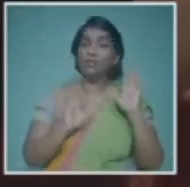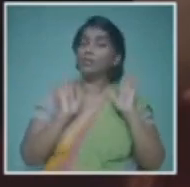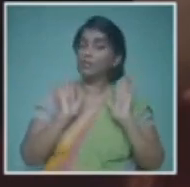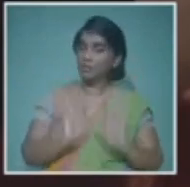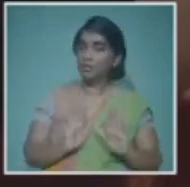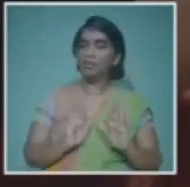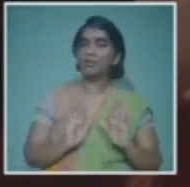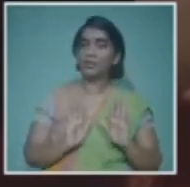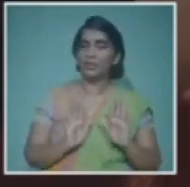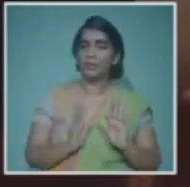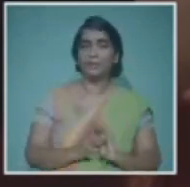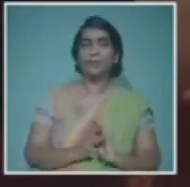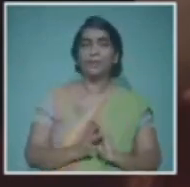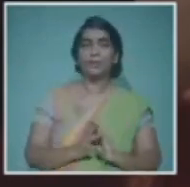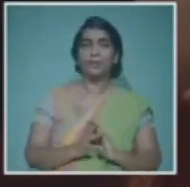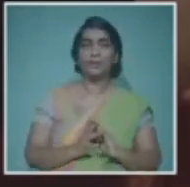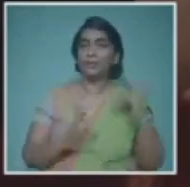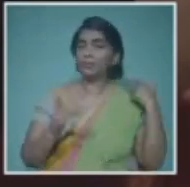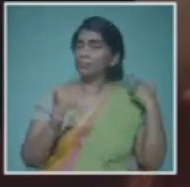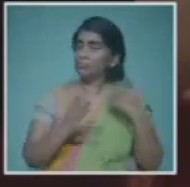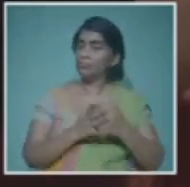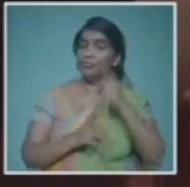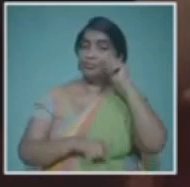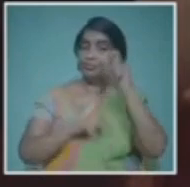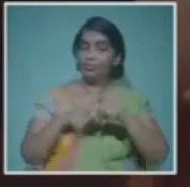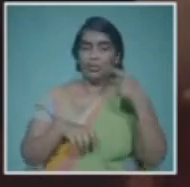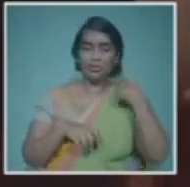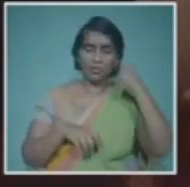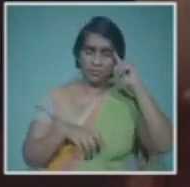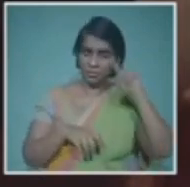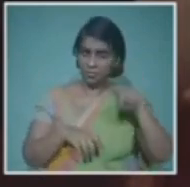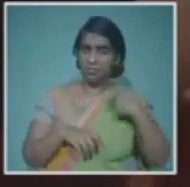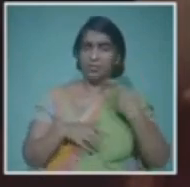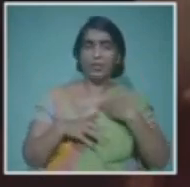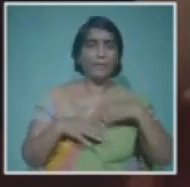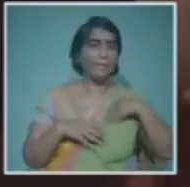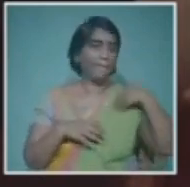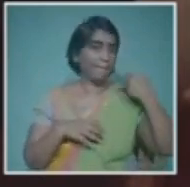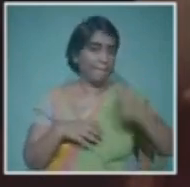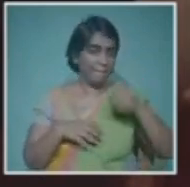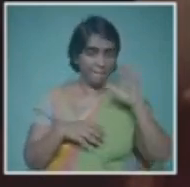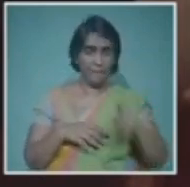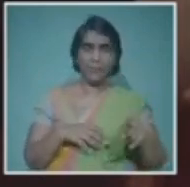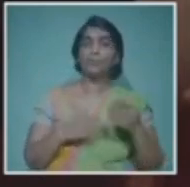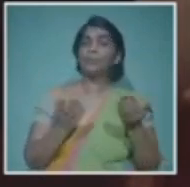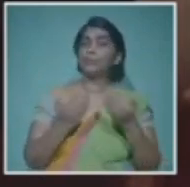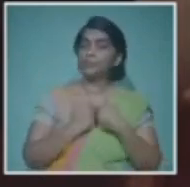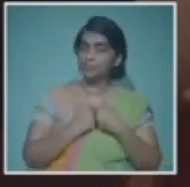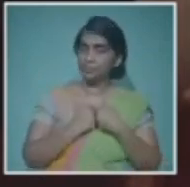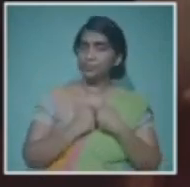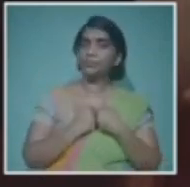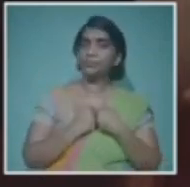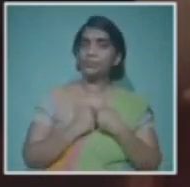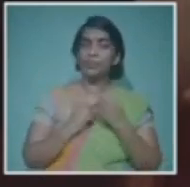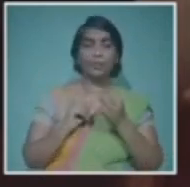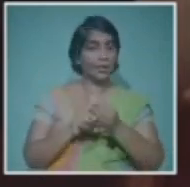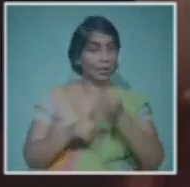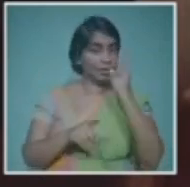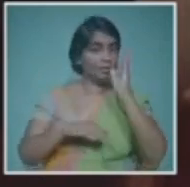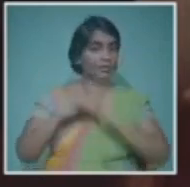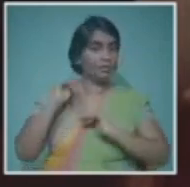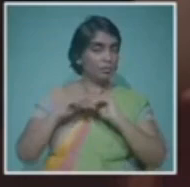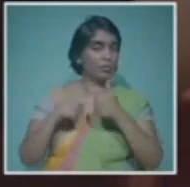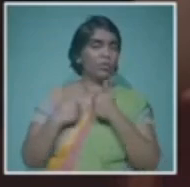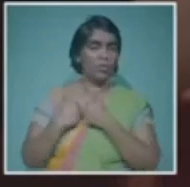නමුත් පරිදිගත පුරවැසියන්ගේ අභිලාෂය පෙරදුරු කරගෙන අපට ජනාධිපති ක්‍රමයේ